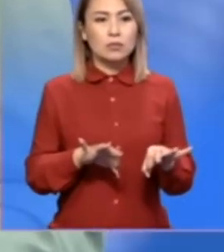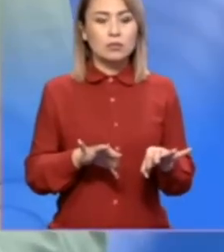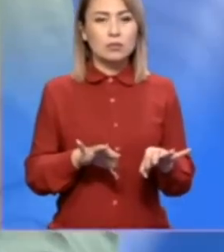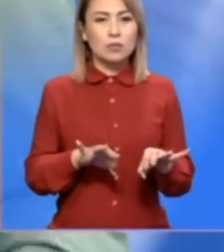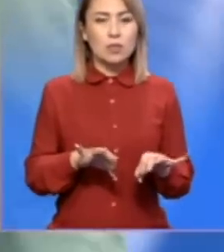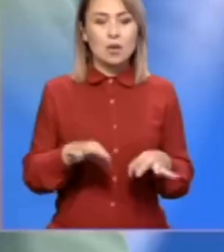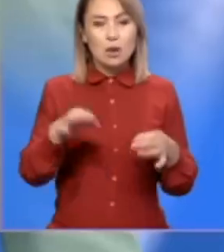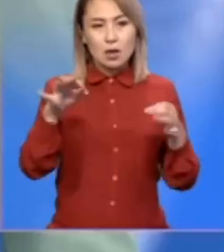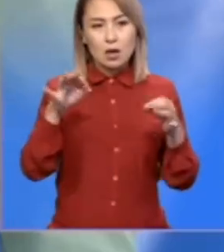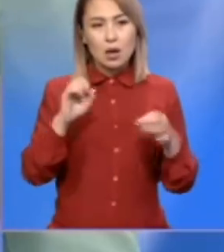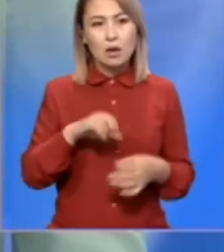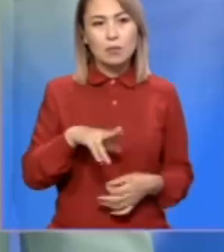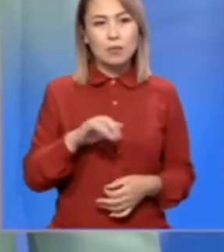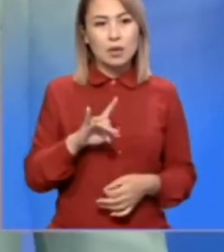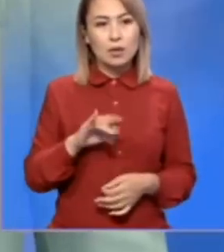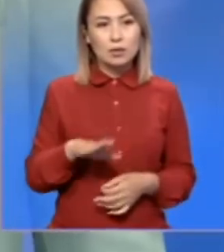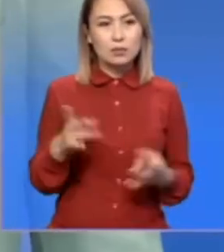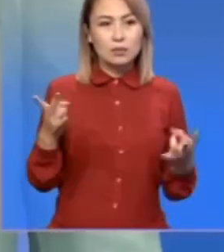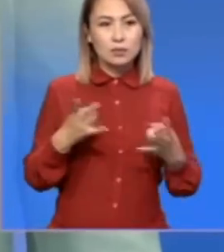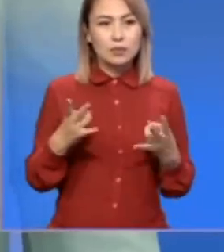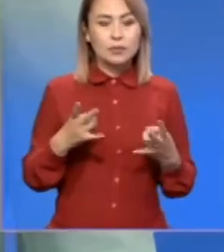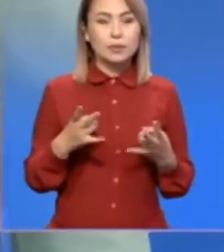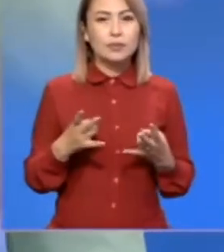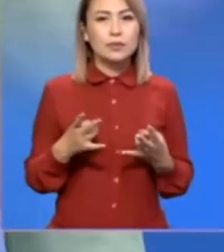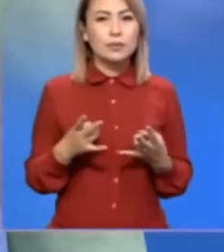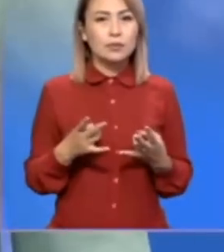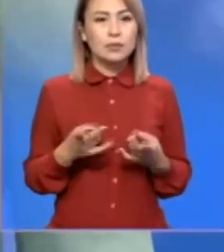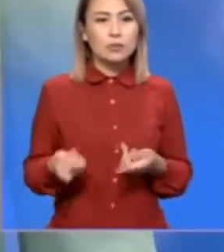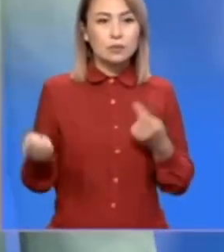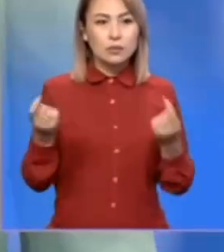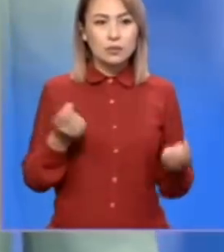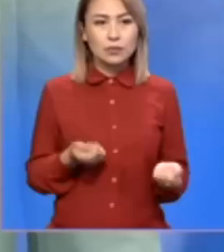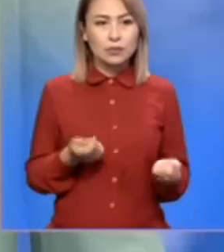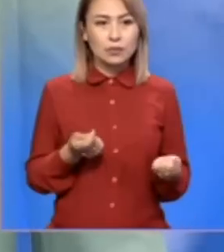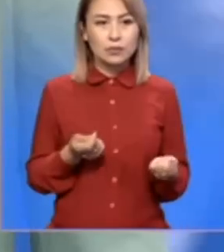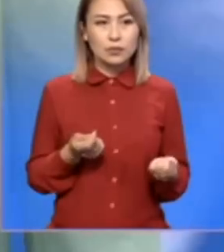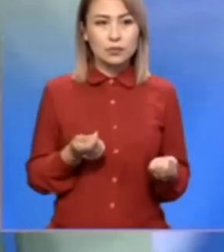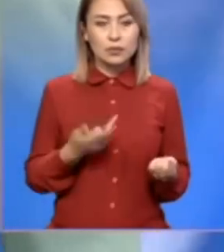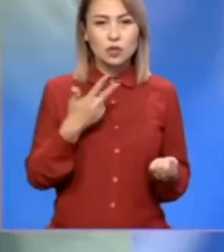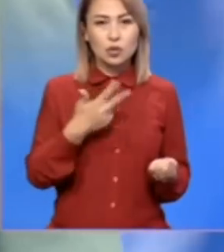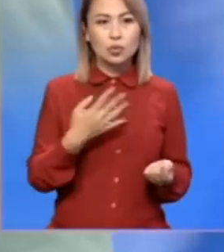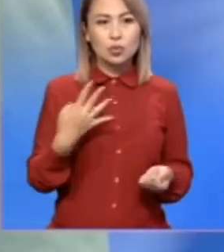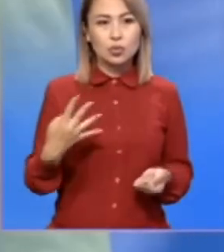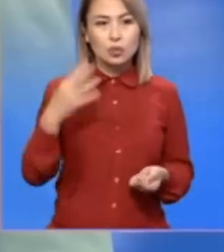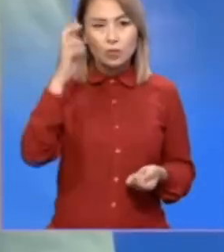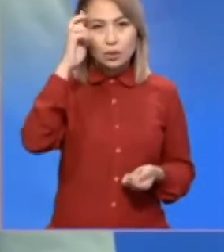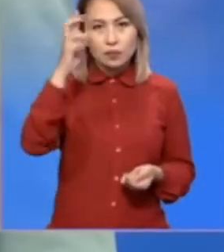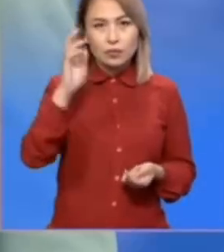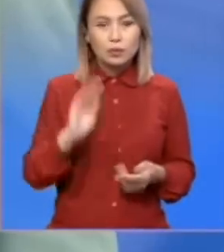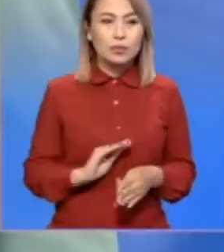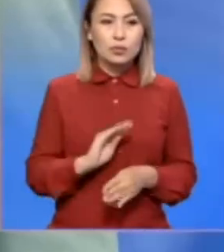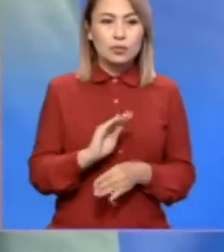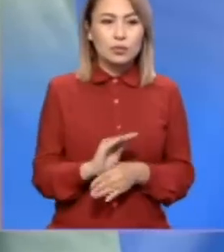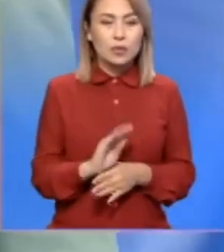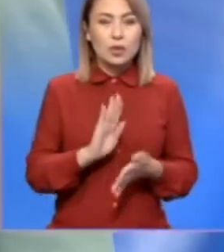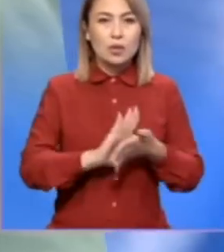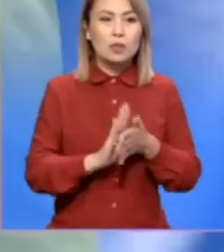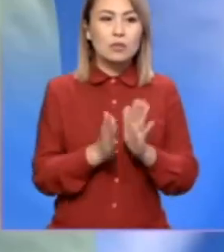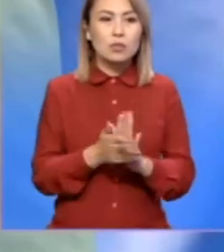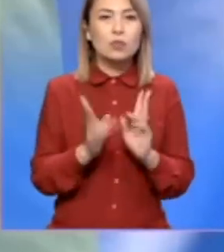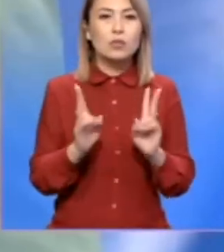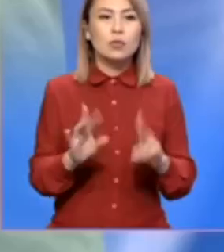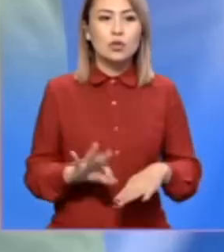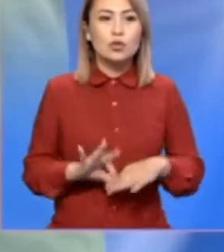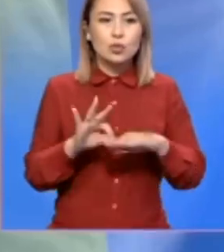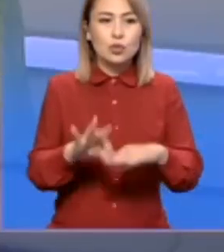аппараттар керек. Оның сыртында біз тасымалдаған күннің өзінде де 3-4 мемлекеттің үстінен өтеміз. Олармен келісім шартты кім